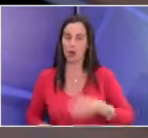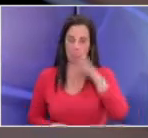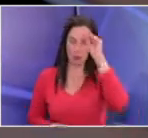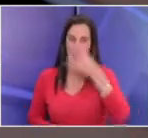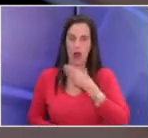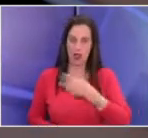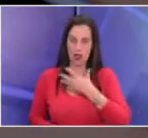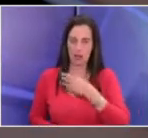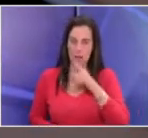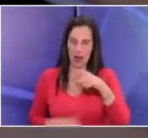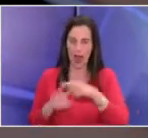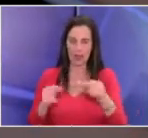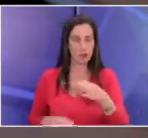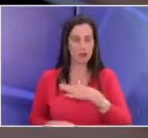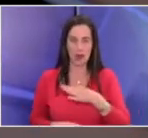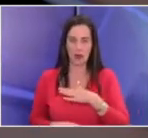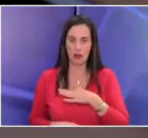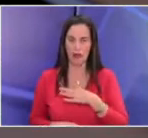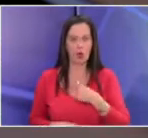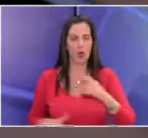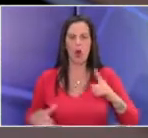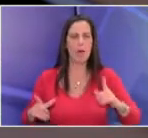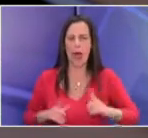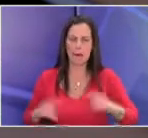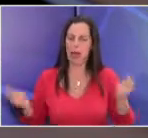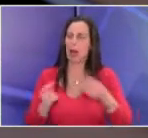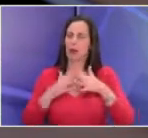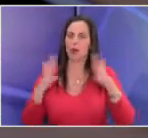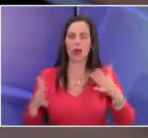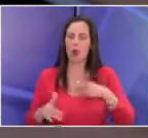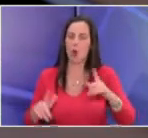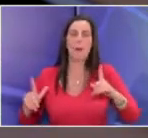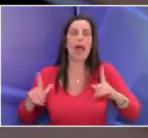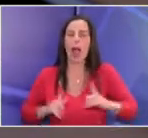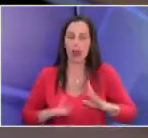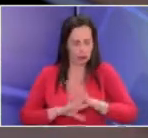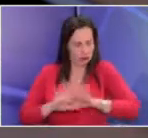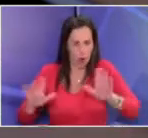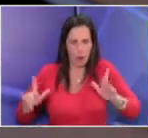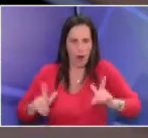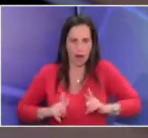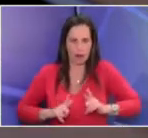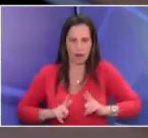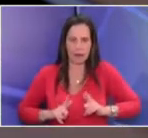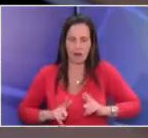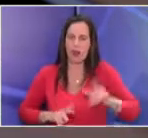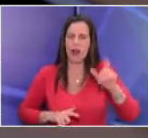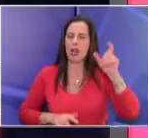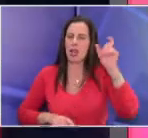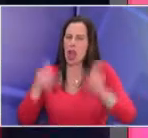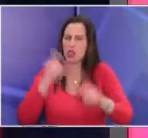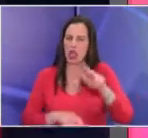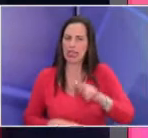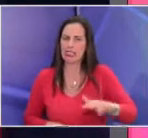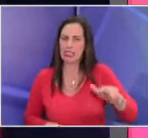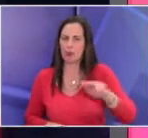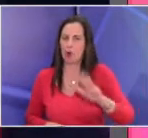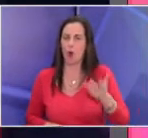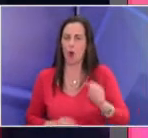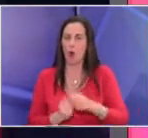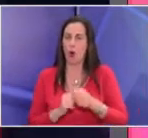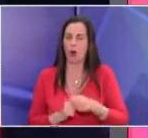שזה חשוב. שזה צריך לשכנע שהאזרח הזה הוא אזרח כמוני וכמוך, ואנחנו צריכים